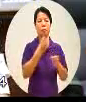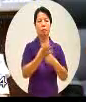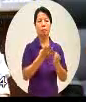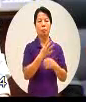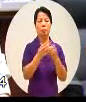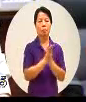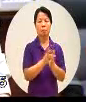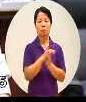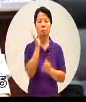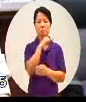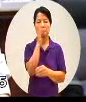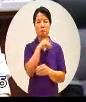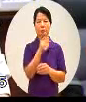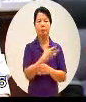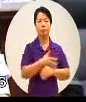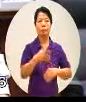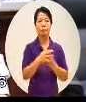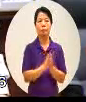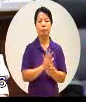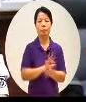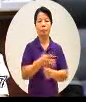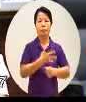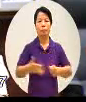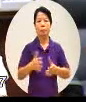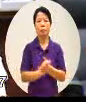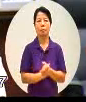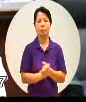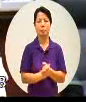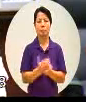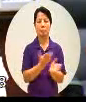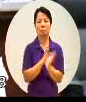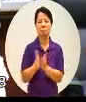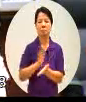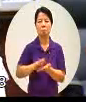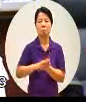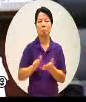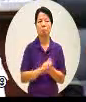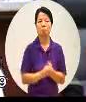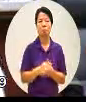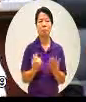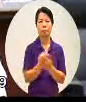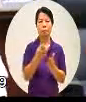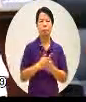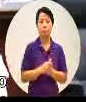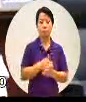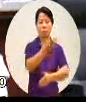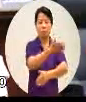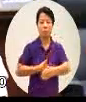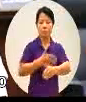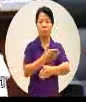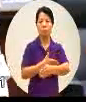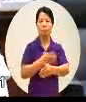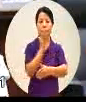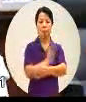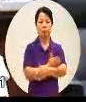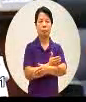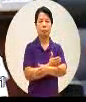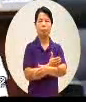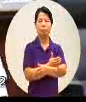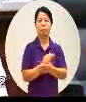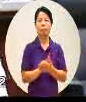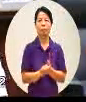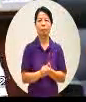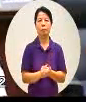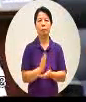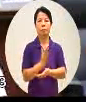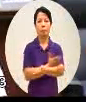狗仔水啊！不怪爱河的井底哦，井底干不够多，只好怎样截流？截流就是把